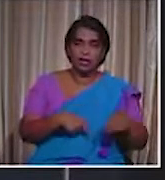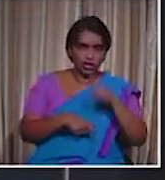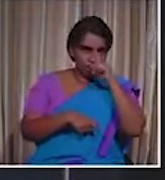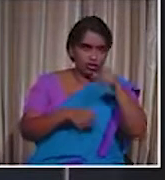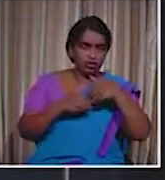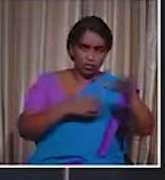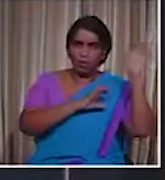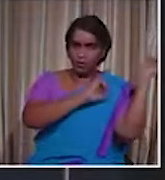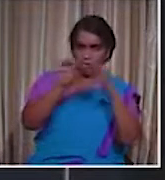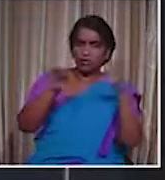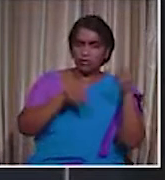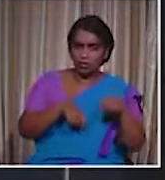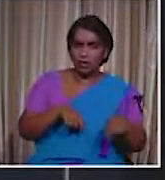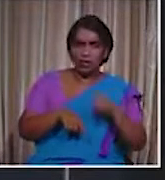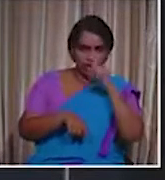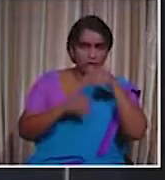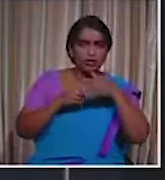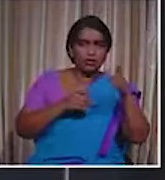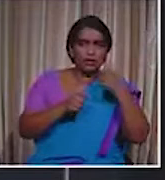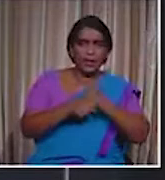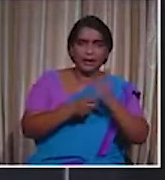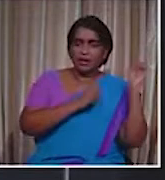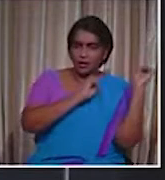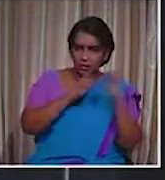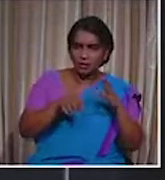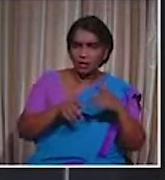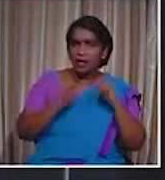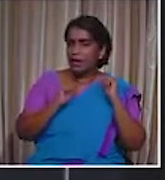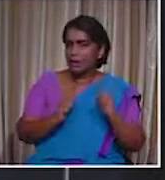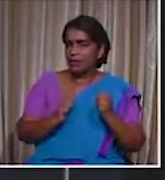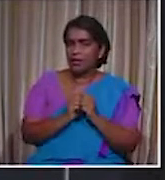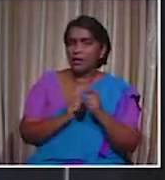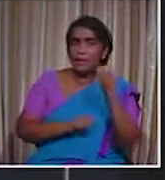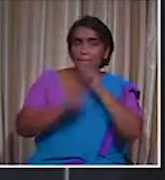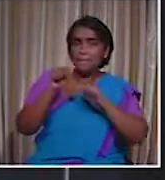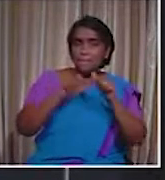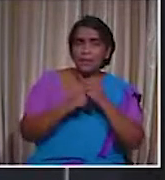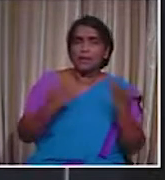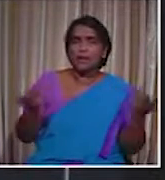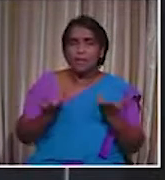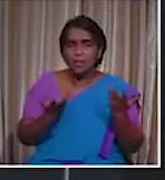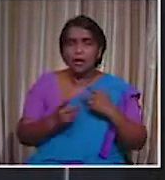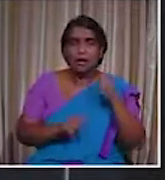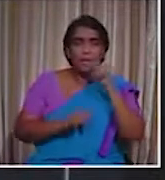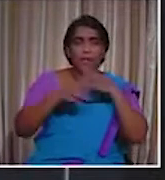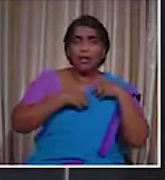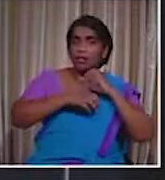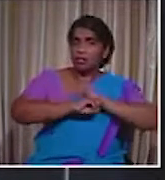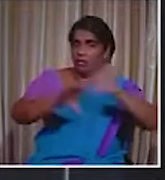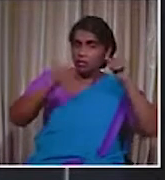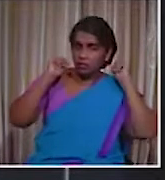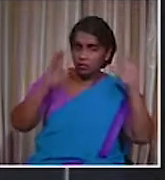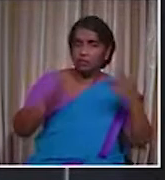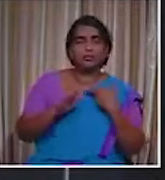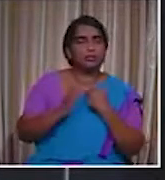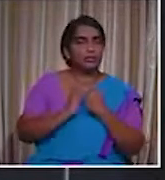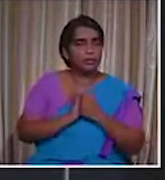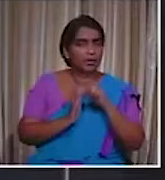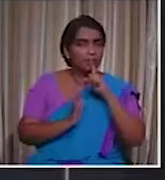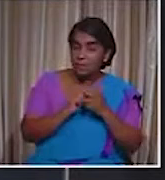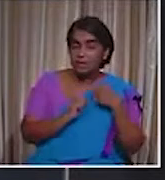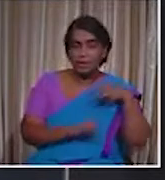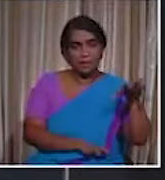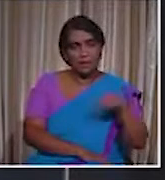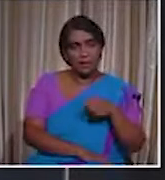ඉඳන් බානවා මේ සතියේ ඉඳන් බානවා ඇයි මේ ඖෂධ මෙච්චර දෙන්න බෑ කියලා ඉතින් ඖෂධ දුන්නා නම් ගරු කතානායකතුමනි මේ තෙල්